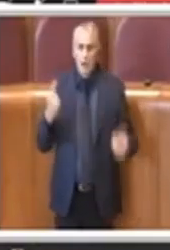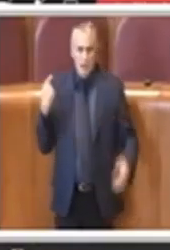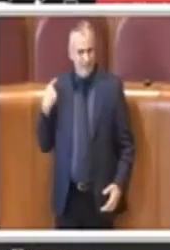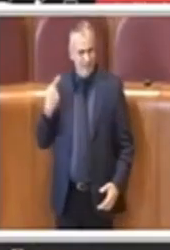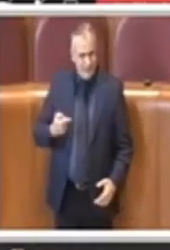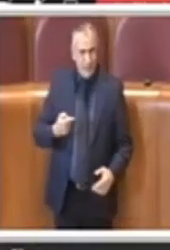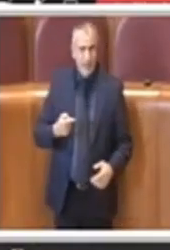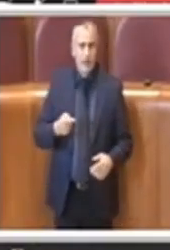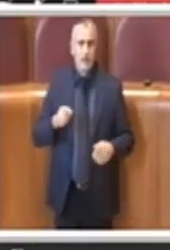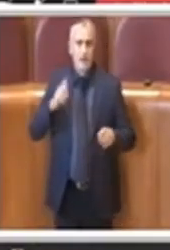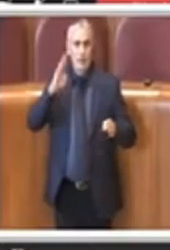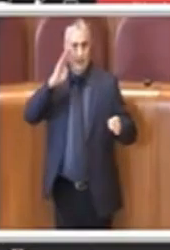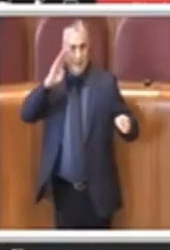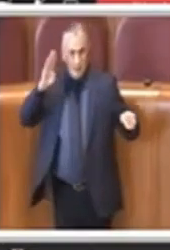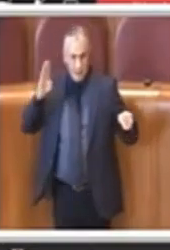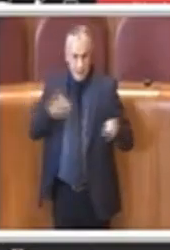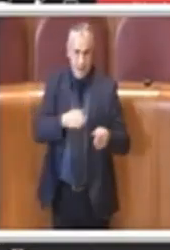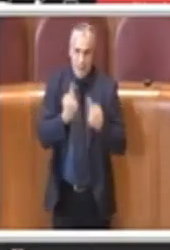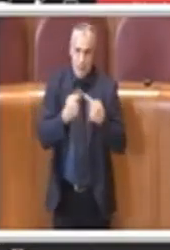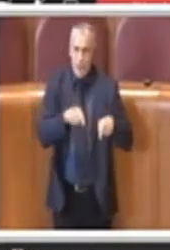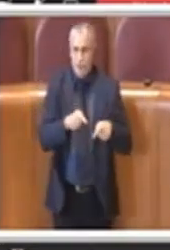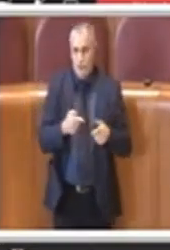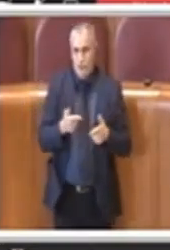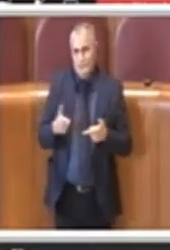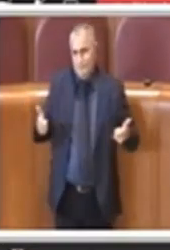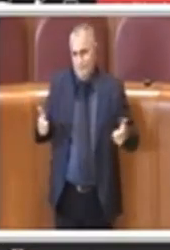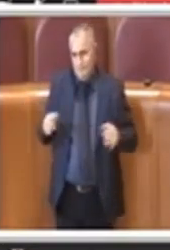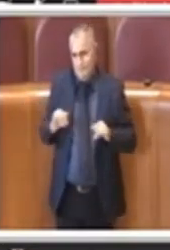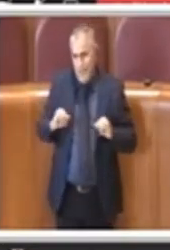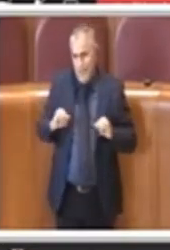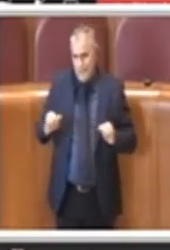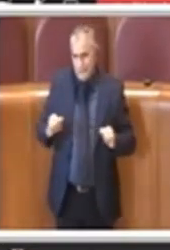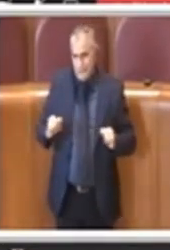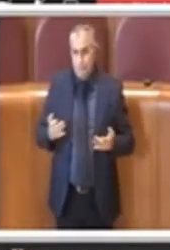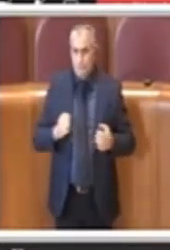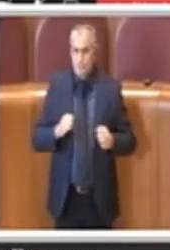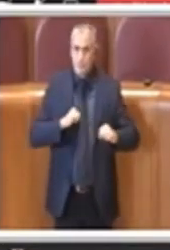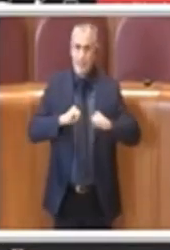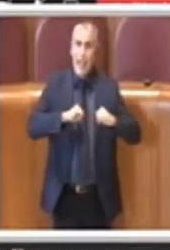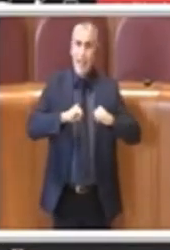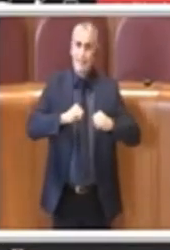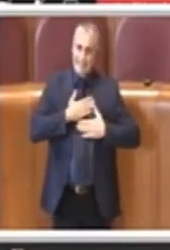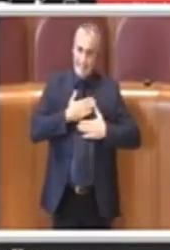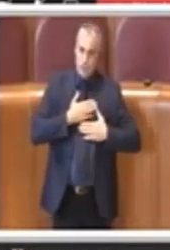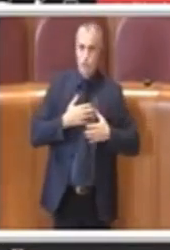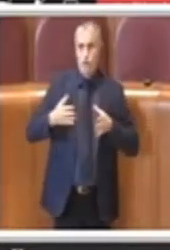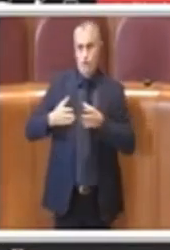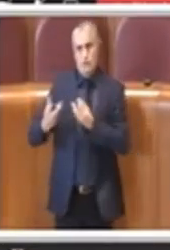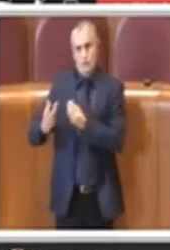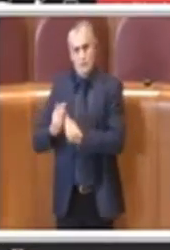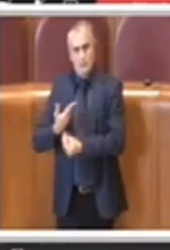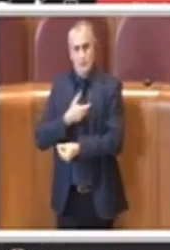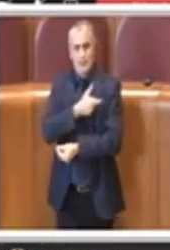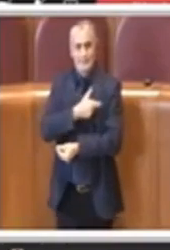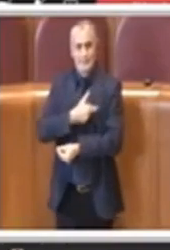un'attenzione particolare su questa situazione, ma questa amministrazione, insieme alla Sindaca Raggi, hanno